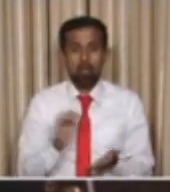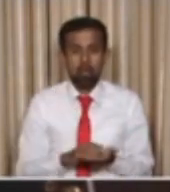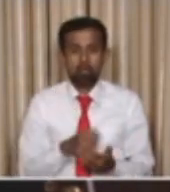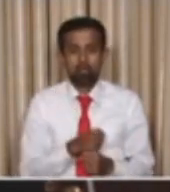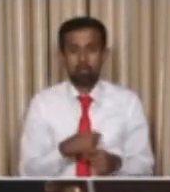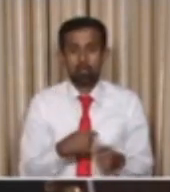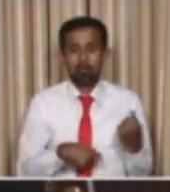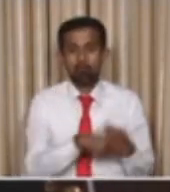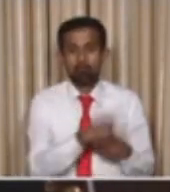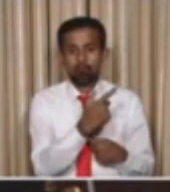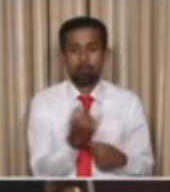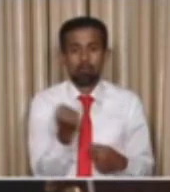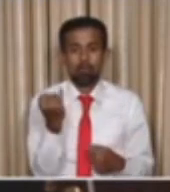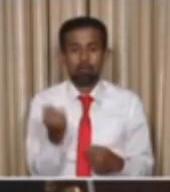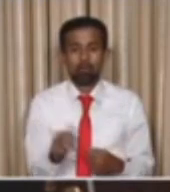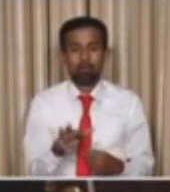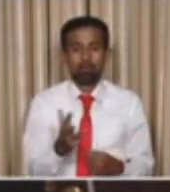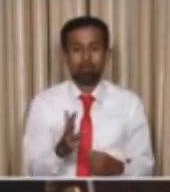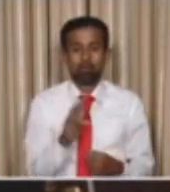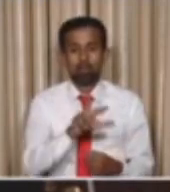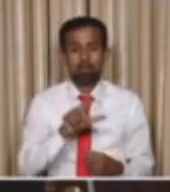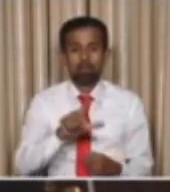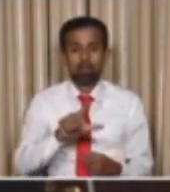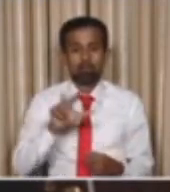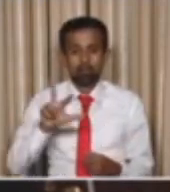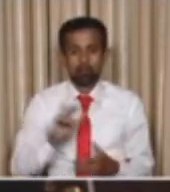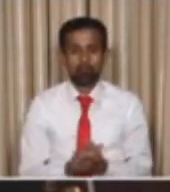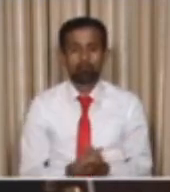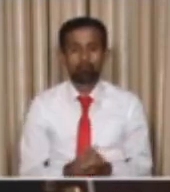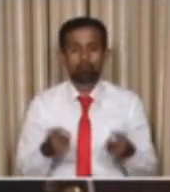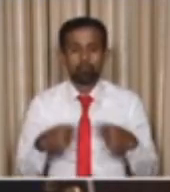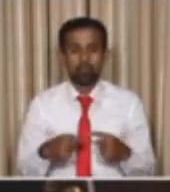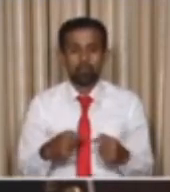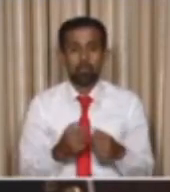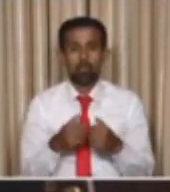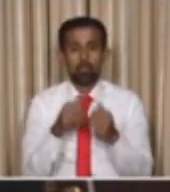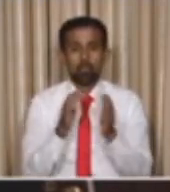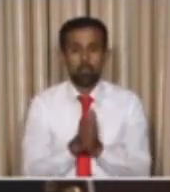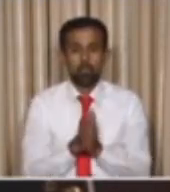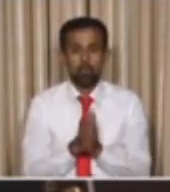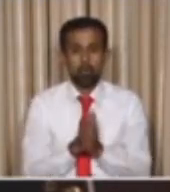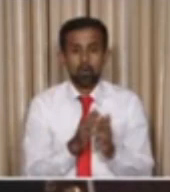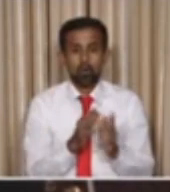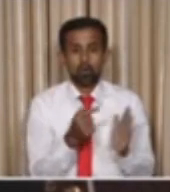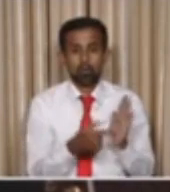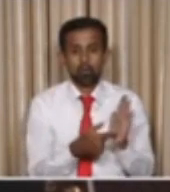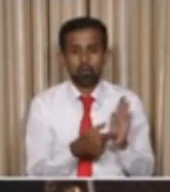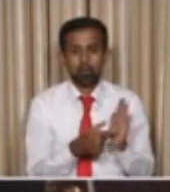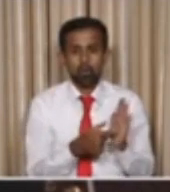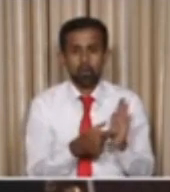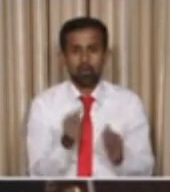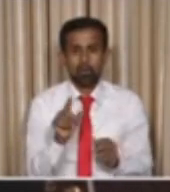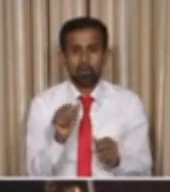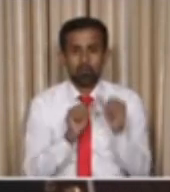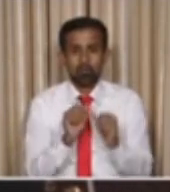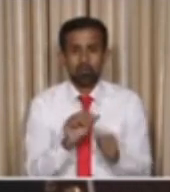පාරක් ආණ්ඩුවටම විකුණනවා 6978කට ඊළඟට ටෝටල් පේරන්ටල් න්‍යූට්‍රිෂන් කියන